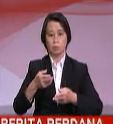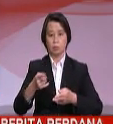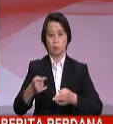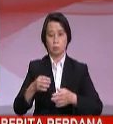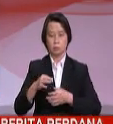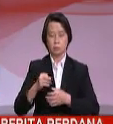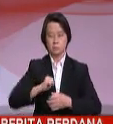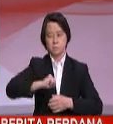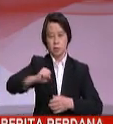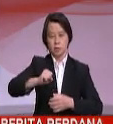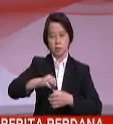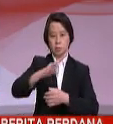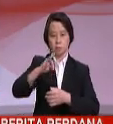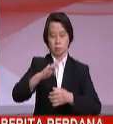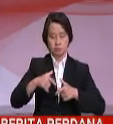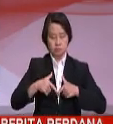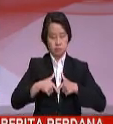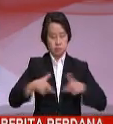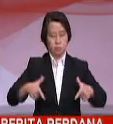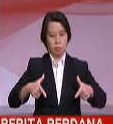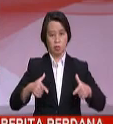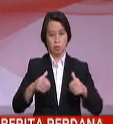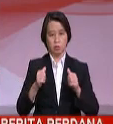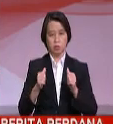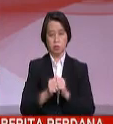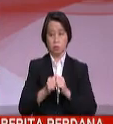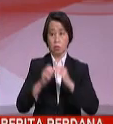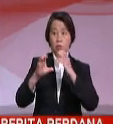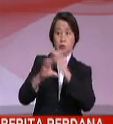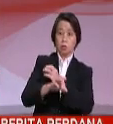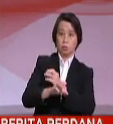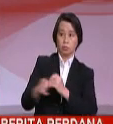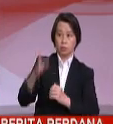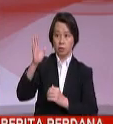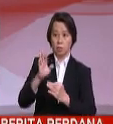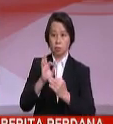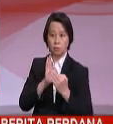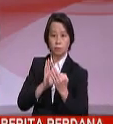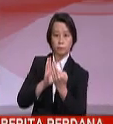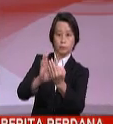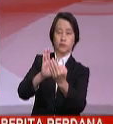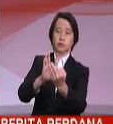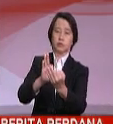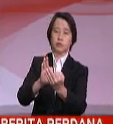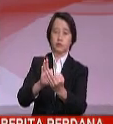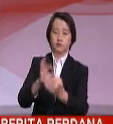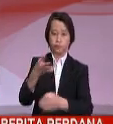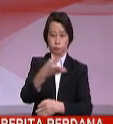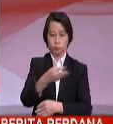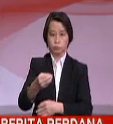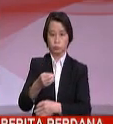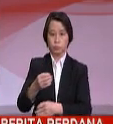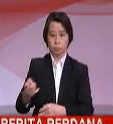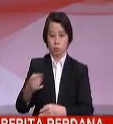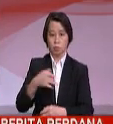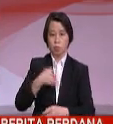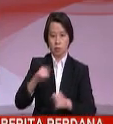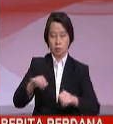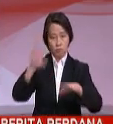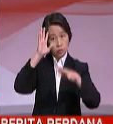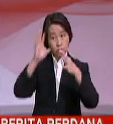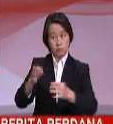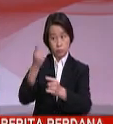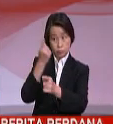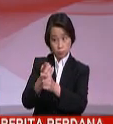spirit, berani dengan the challenge that he's going to face. And saya rasa dia buat keputusan